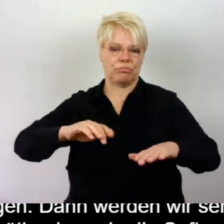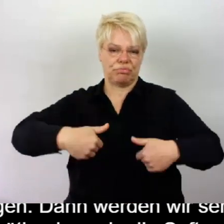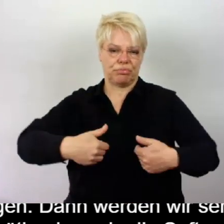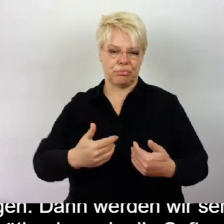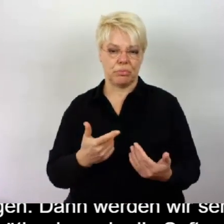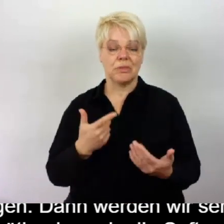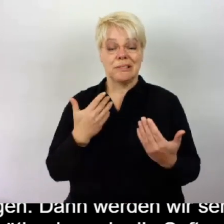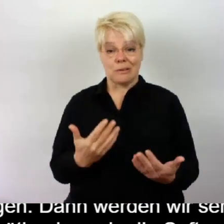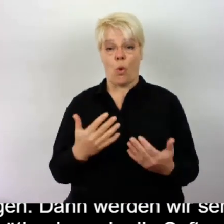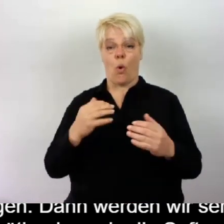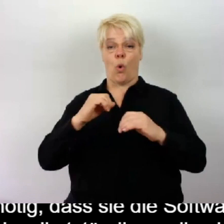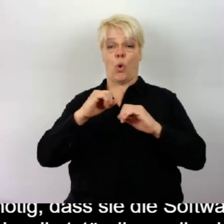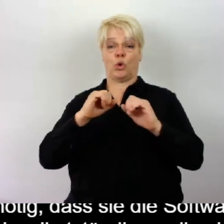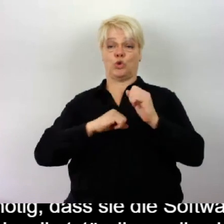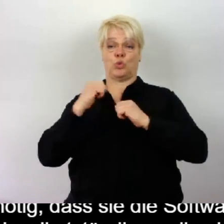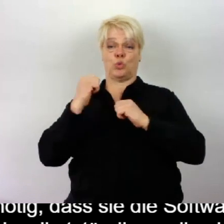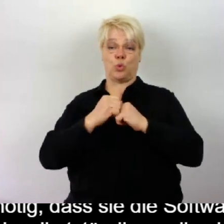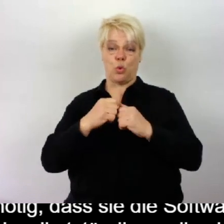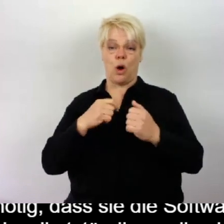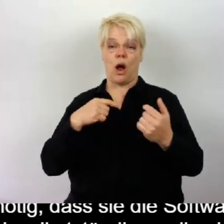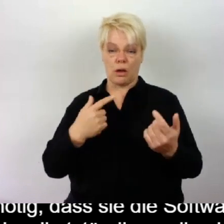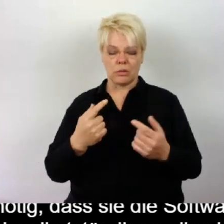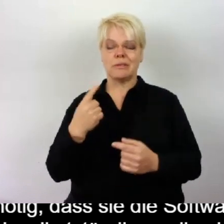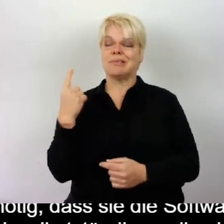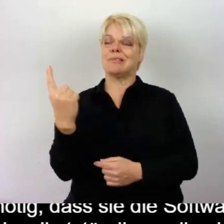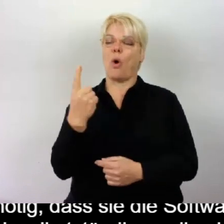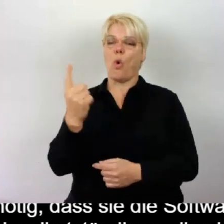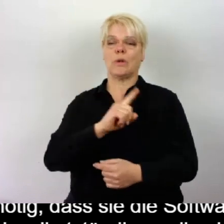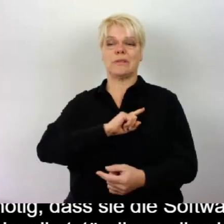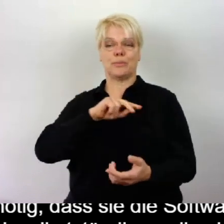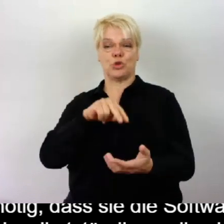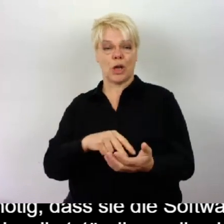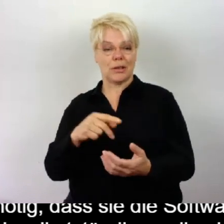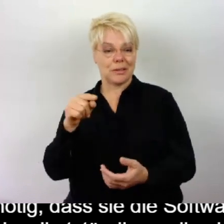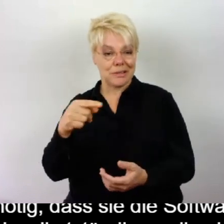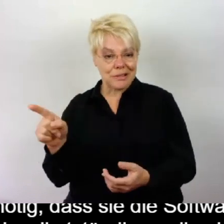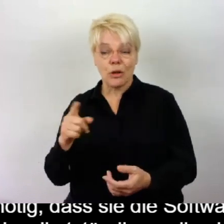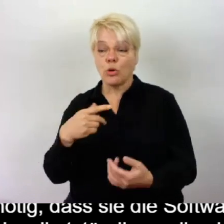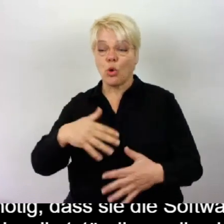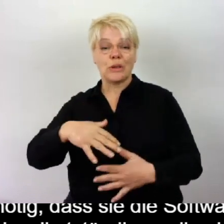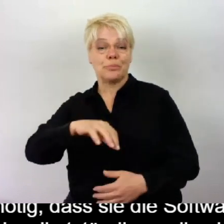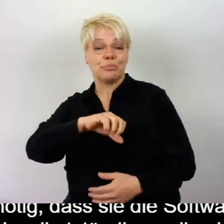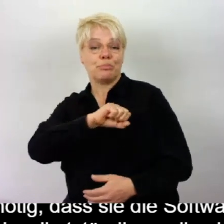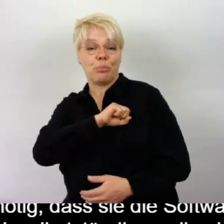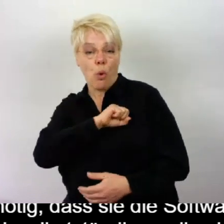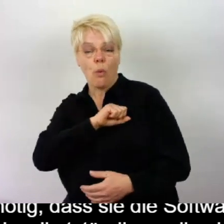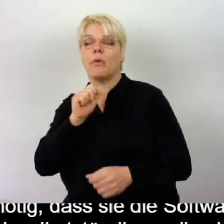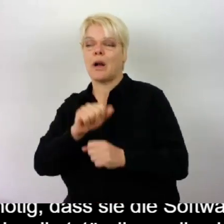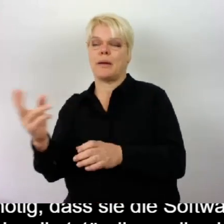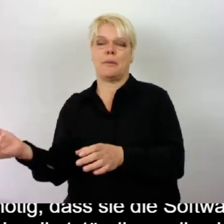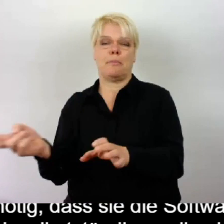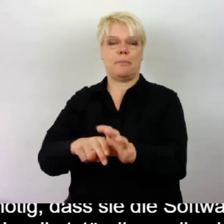Freiberufliche Künstlerinnen und Künstler, Kulturvermittler waren schon mit dabei. Und aus diesem Kreis habe ich bereits eine ganze Reihe von Dankbriefen auch bekommen, dass wir hier sehr